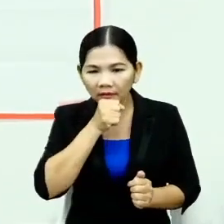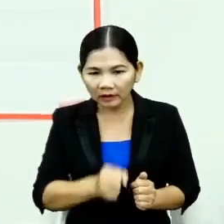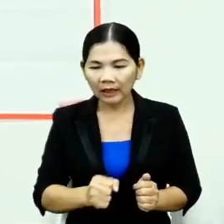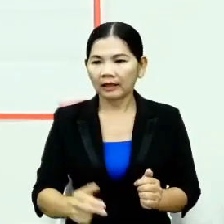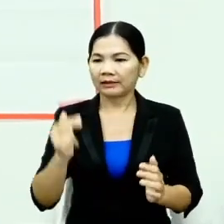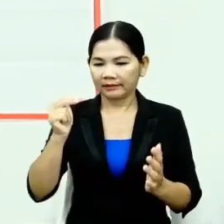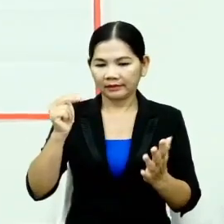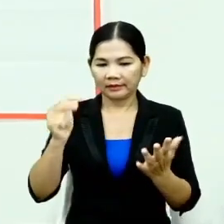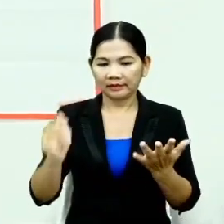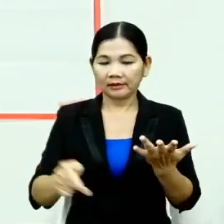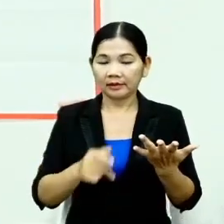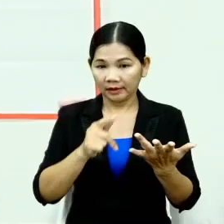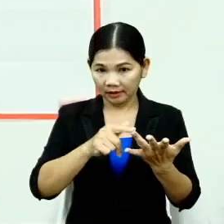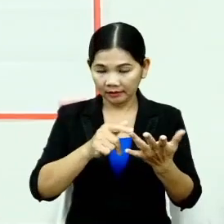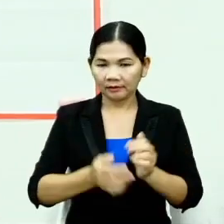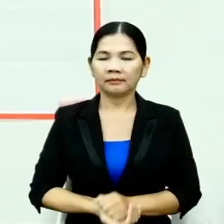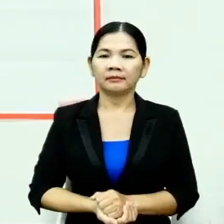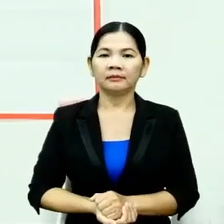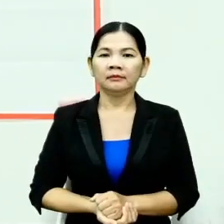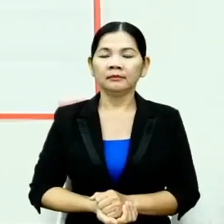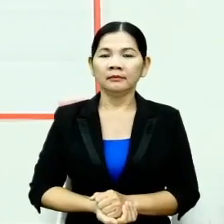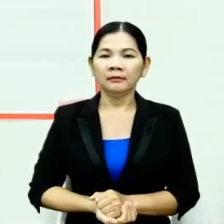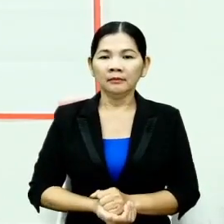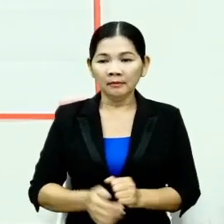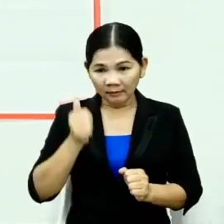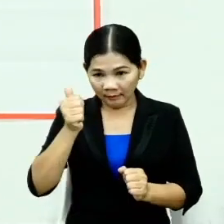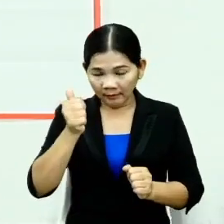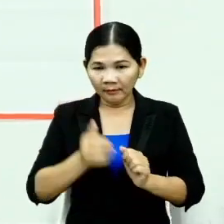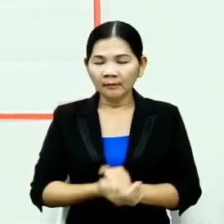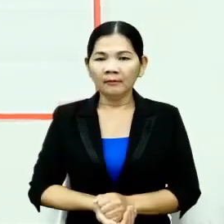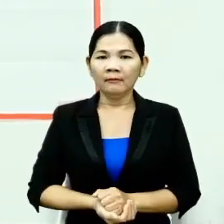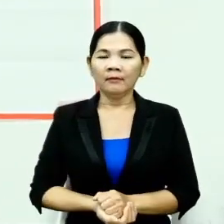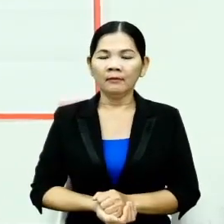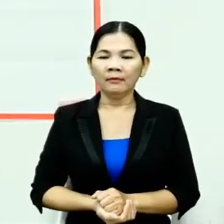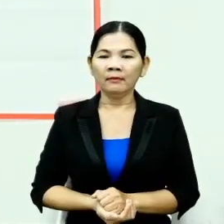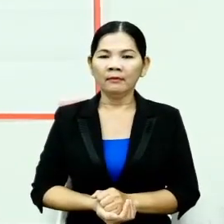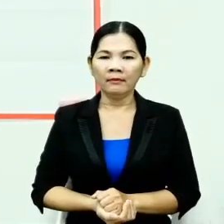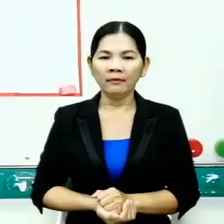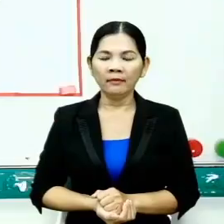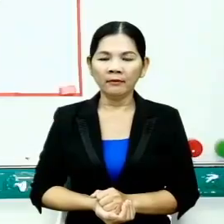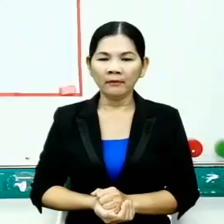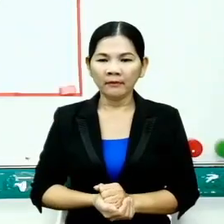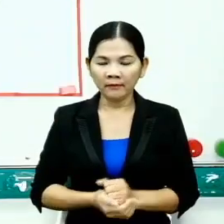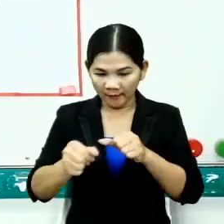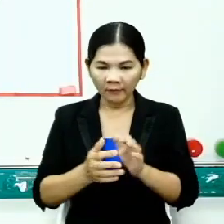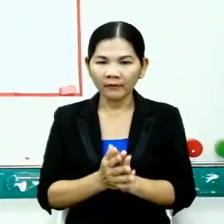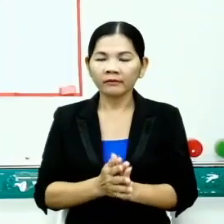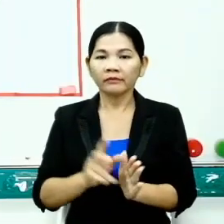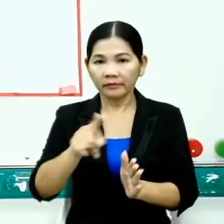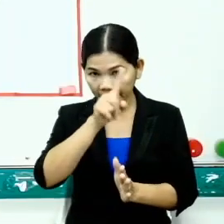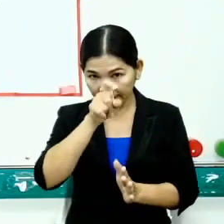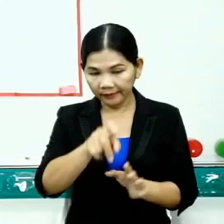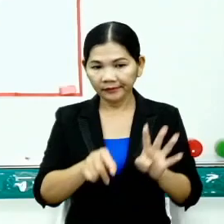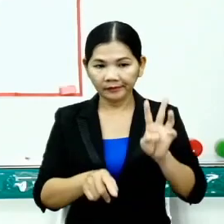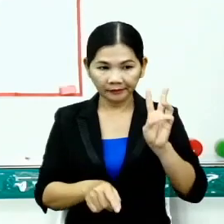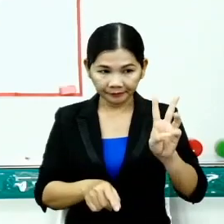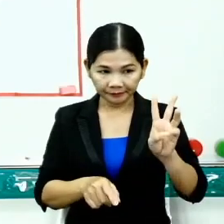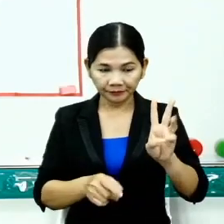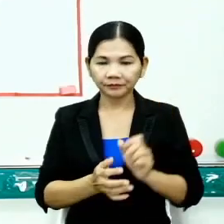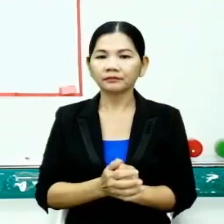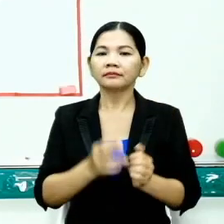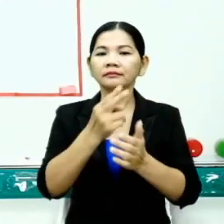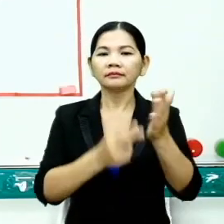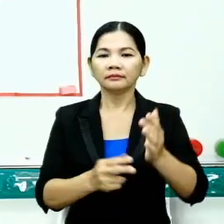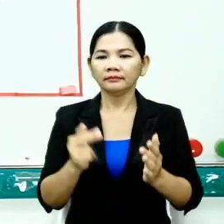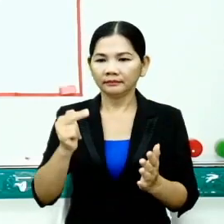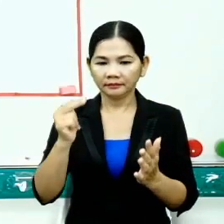តាតៃណាកូនណាចាល្អមែនទែនកូនចាតោះបន្តទៀតសំណួរទី3សួរថាហេតុអ្វីទីទី